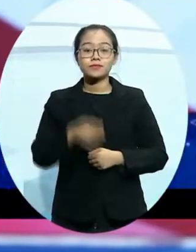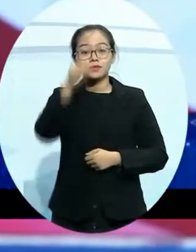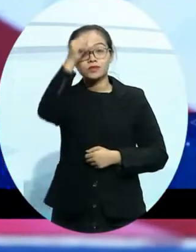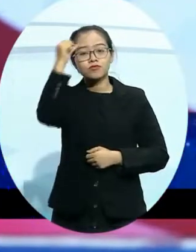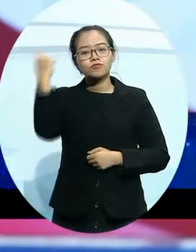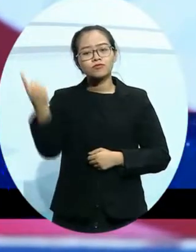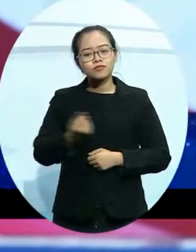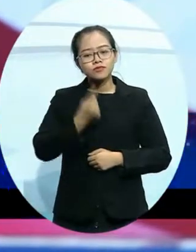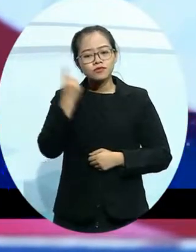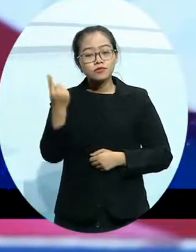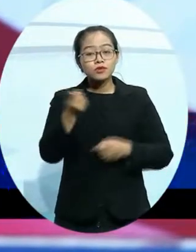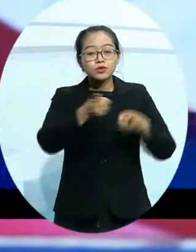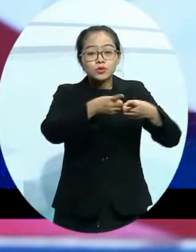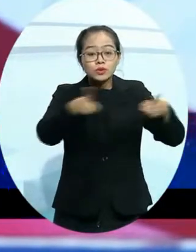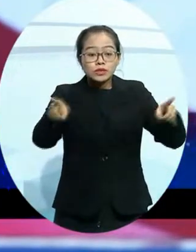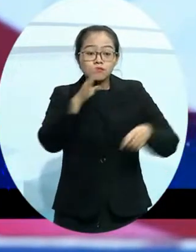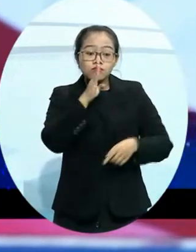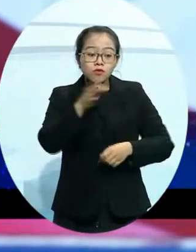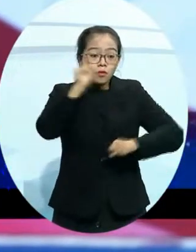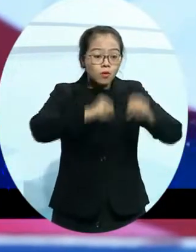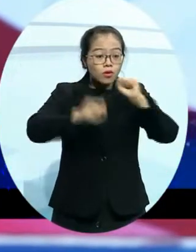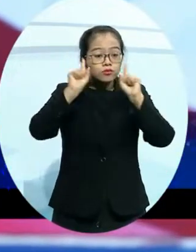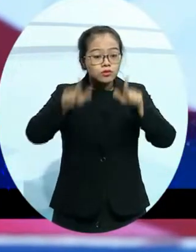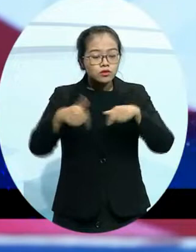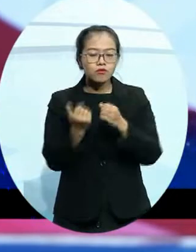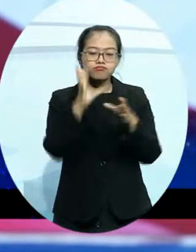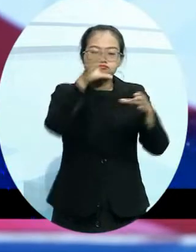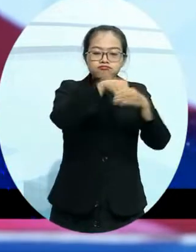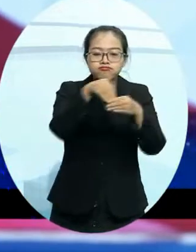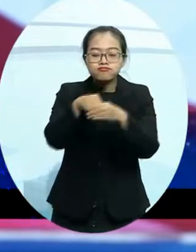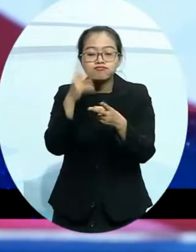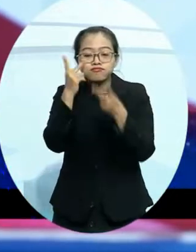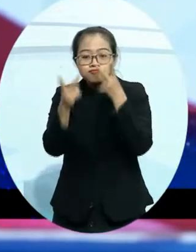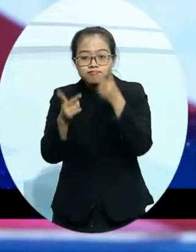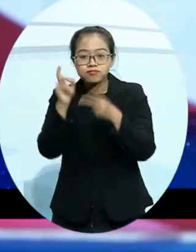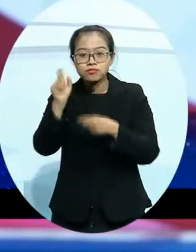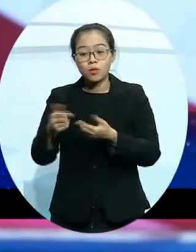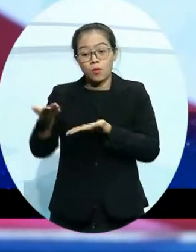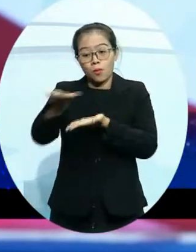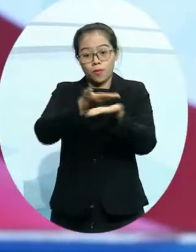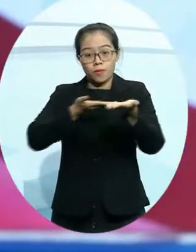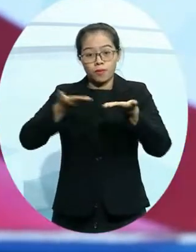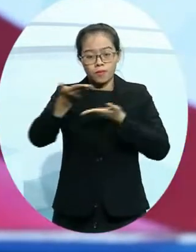cọ sát với thực tế hoạt động ở các doanh nghiệp cũng như thường xuyên có sự trao đổi với